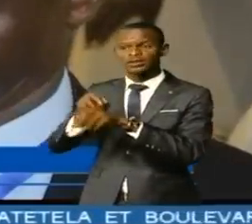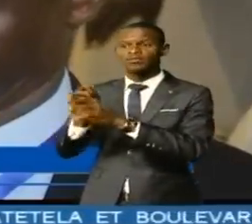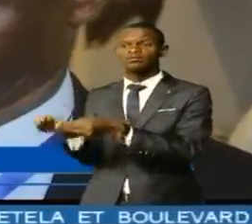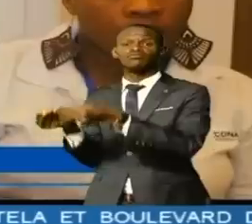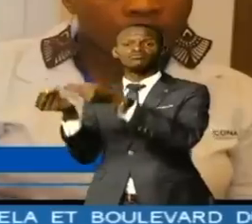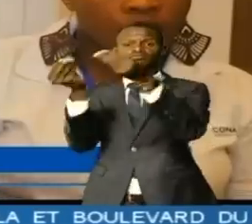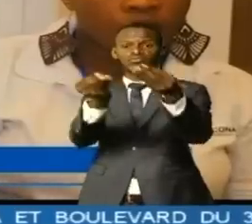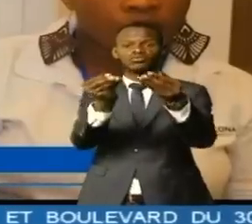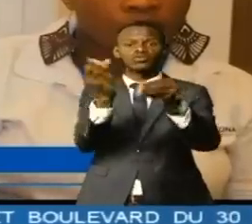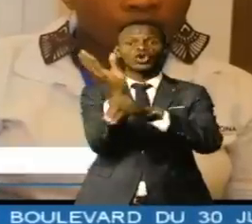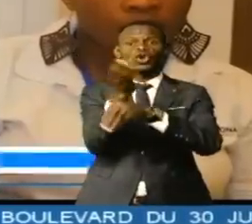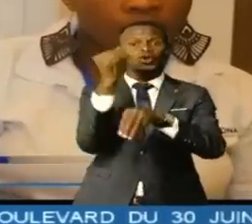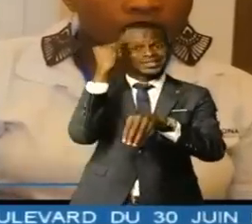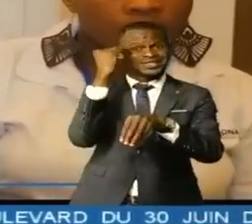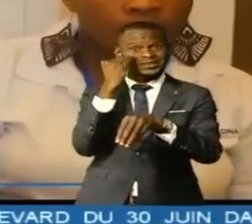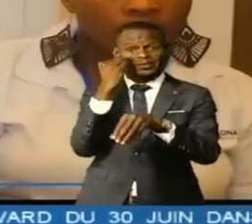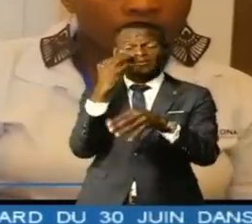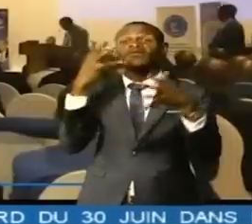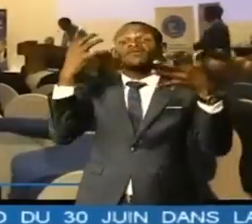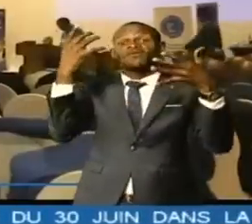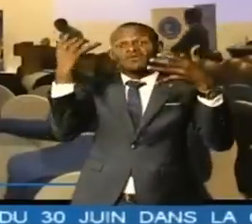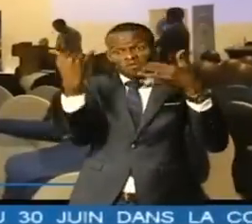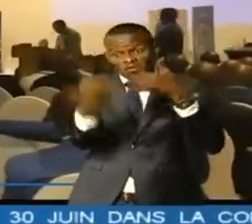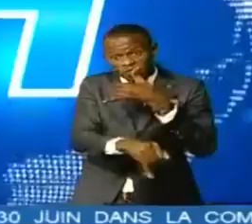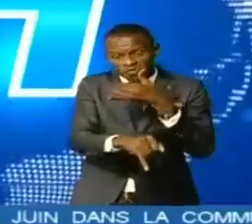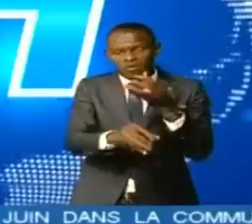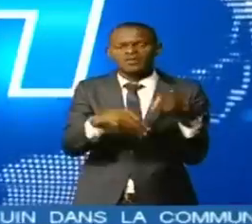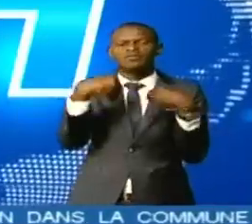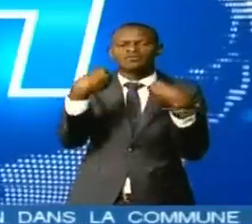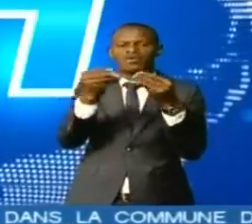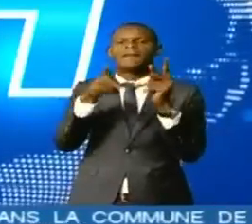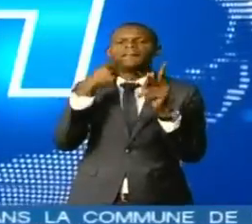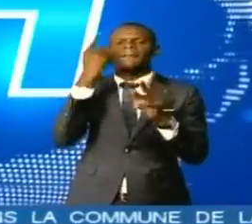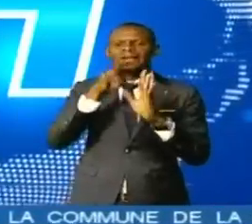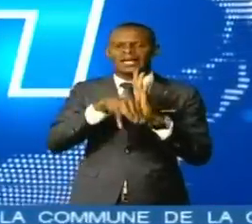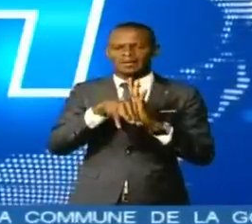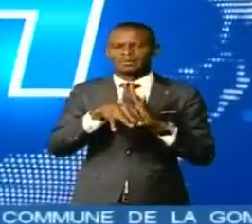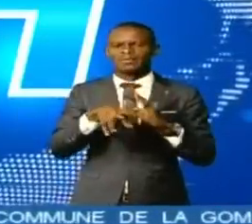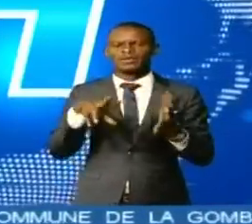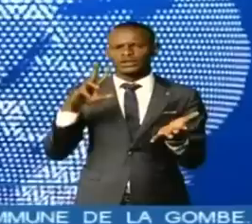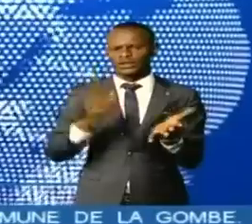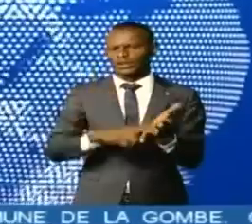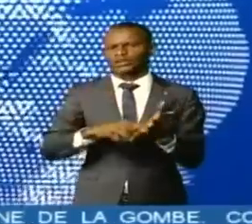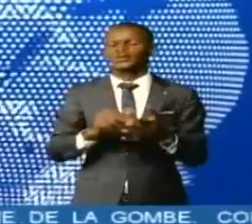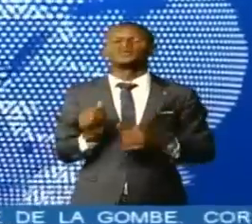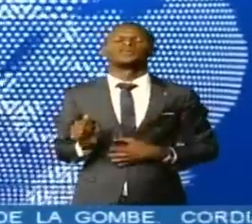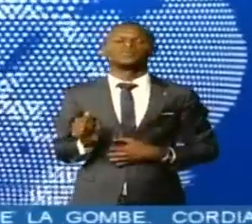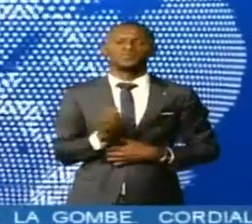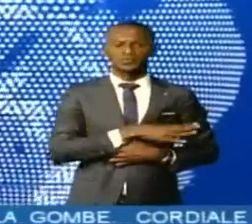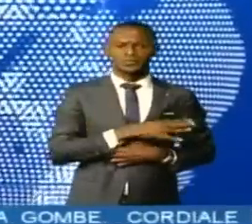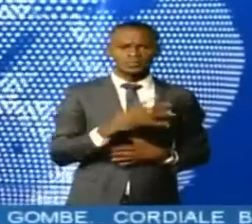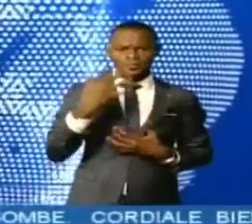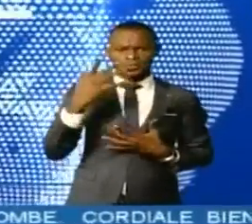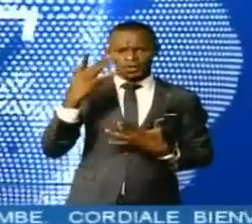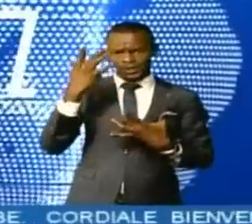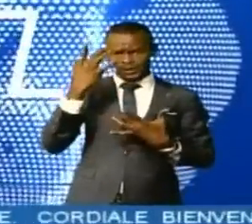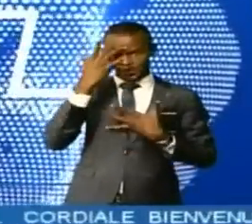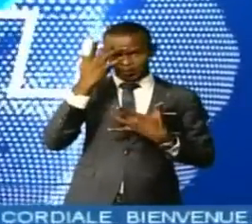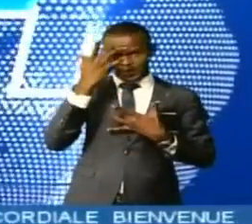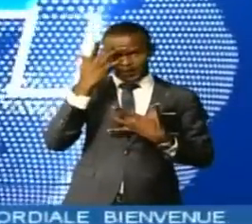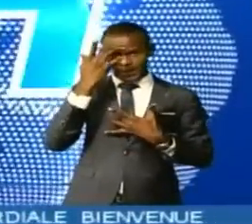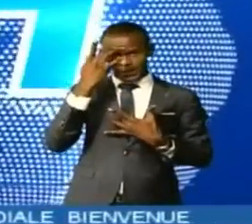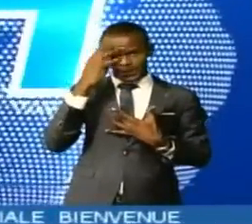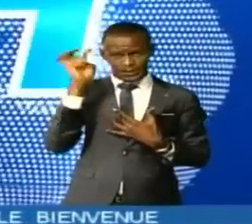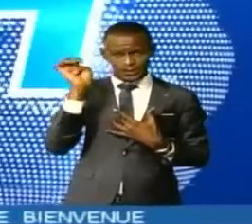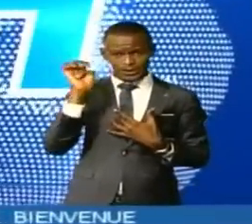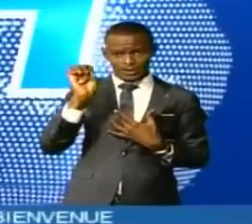des ministres pour enfin être déposé au Parlement. La résurgence de la maladie à virus Ebola Mbandaka dans la